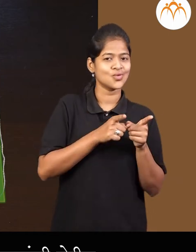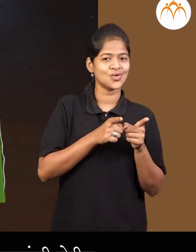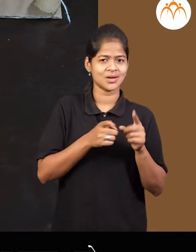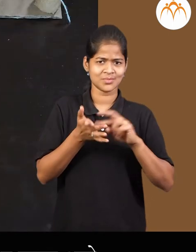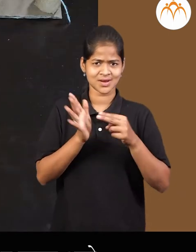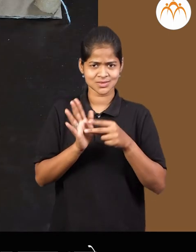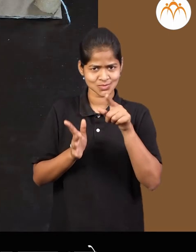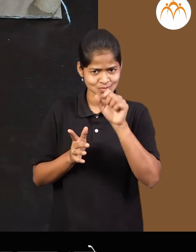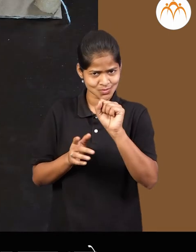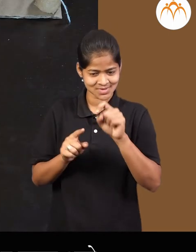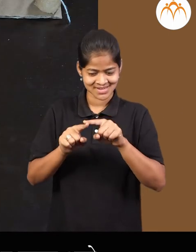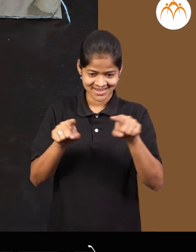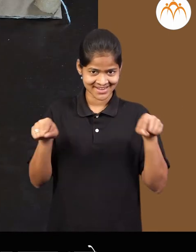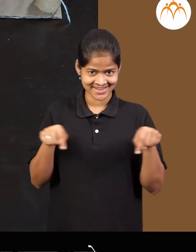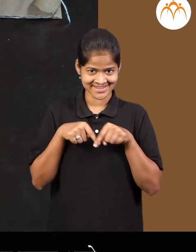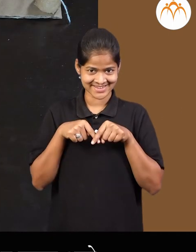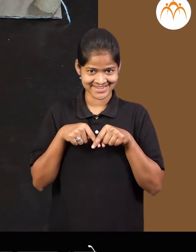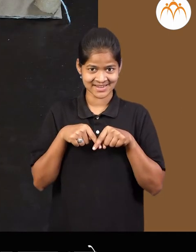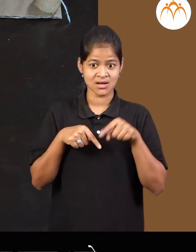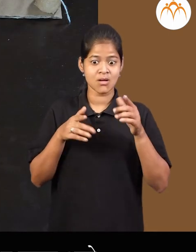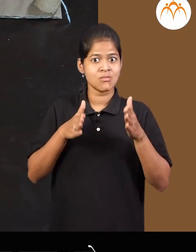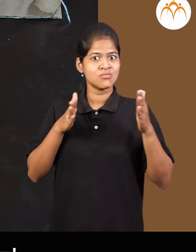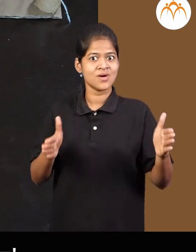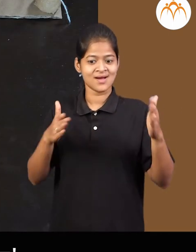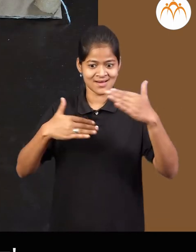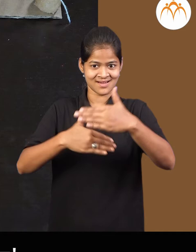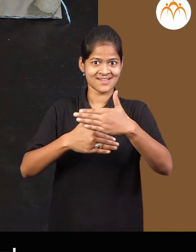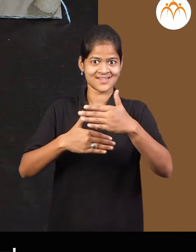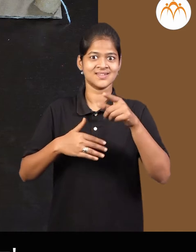बेरीज माझ्या पुठ्ठ्याच्या चारही बाजूंपेक्षा जास्ती